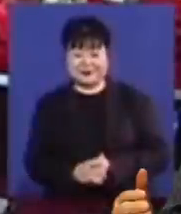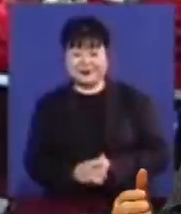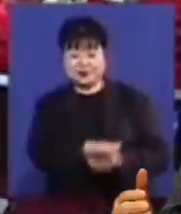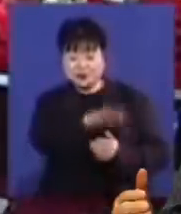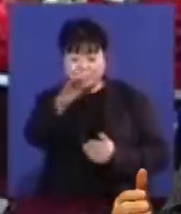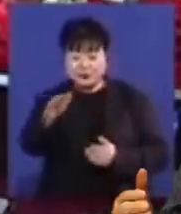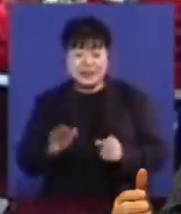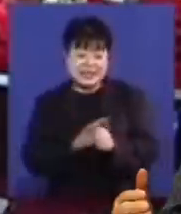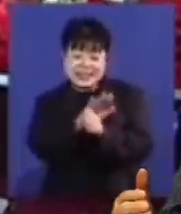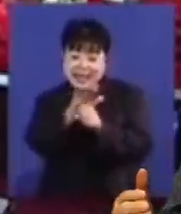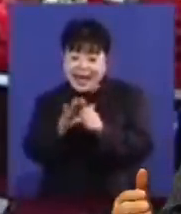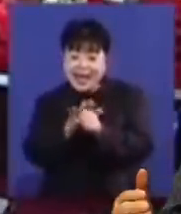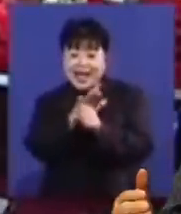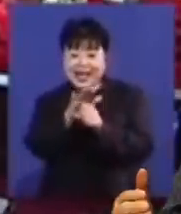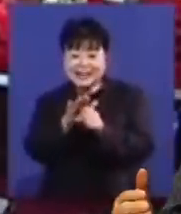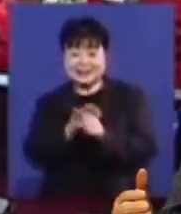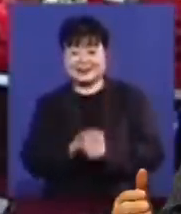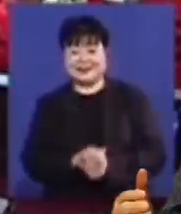우리의 사랑을